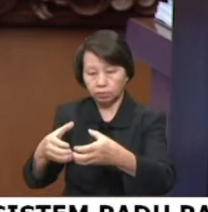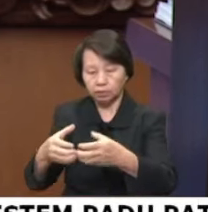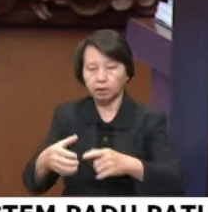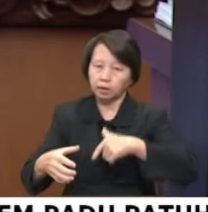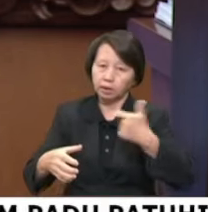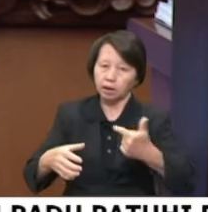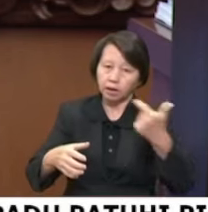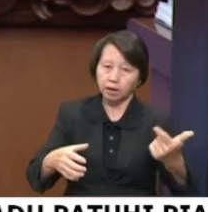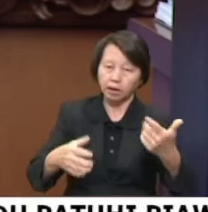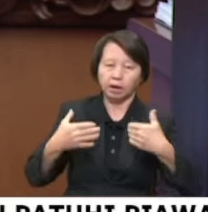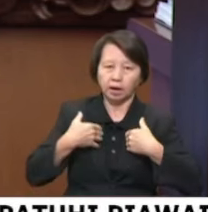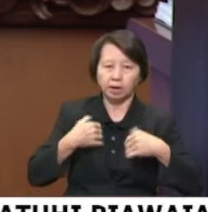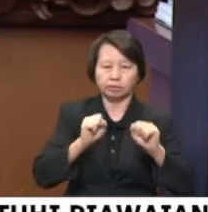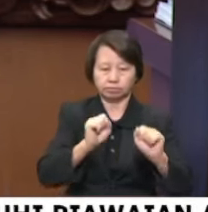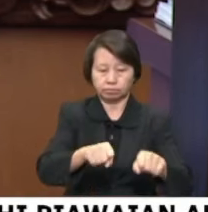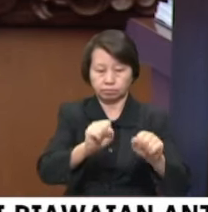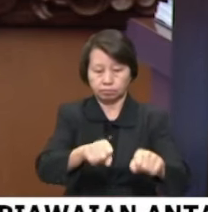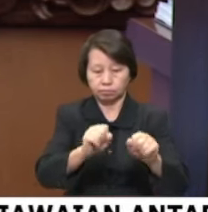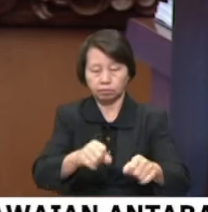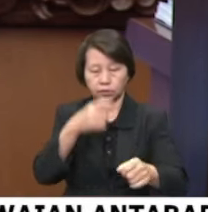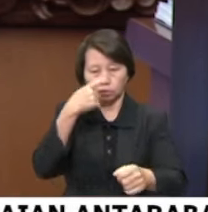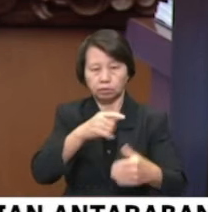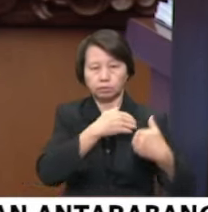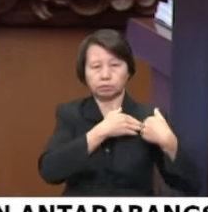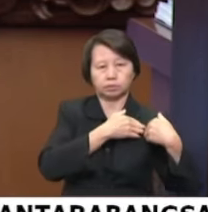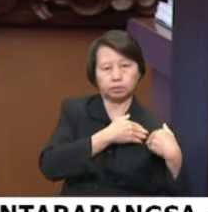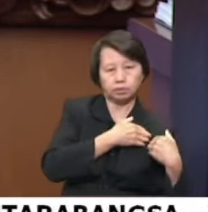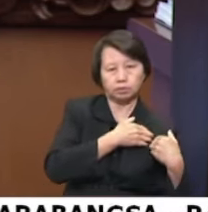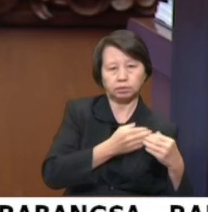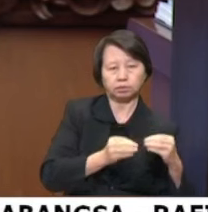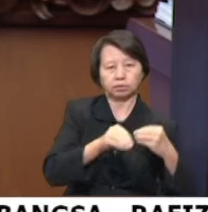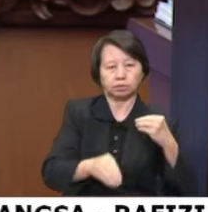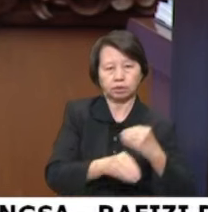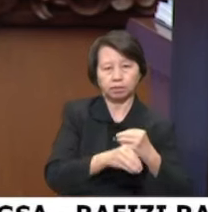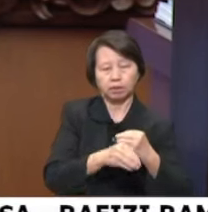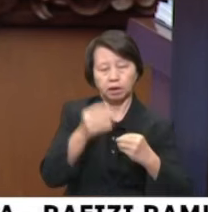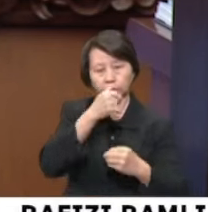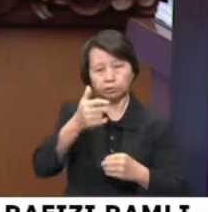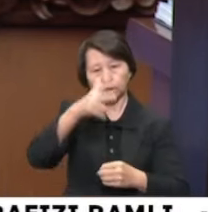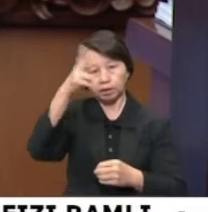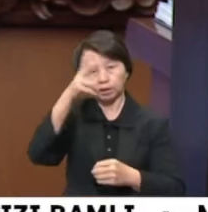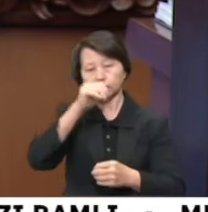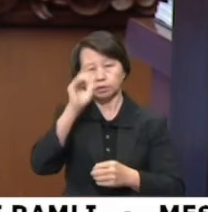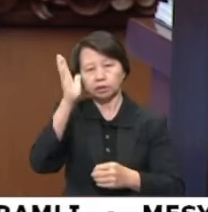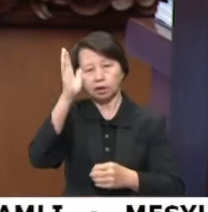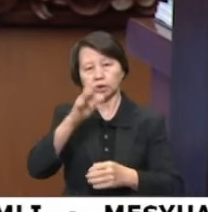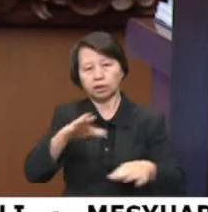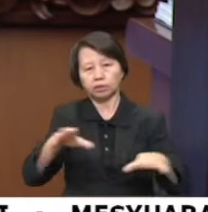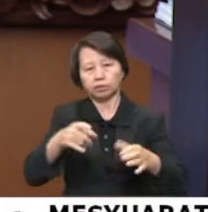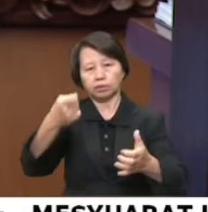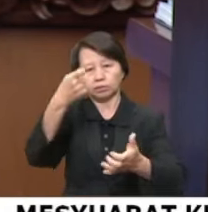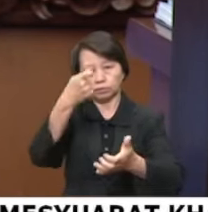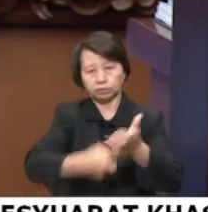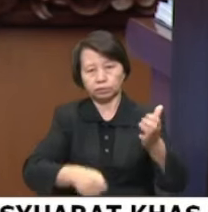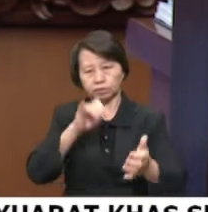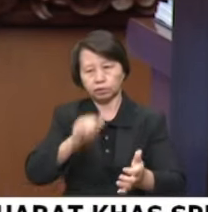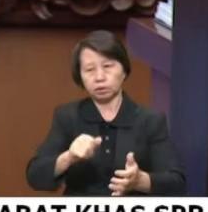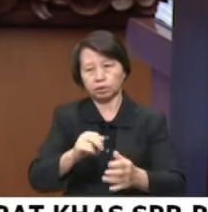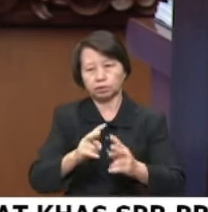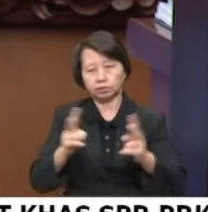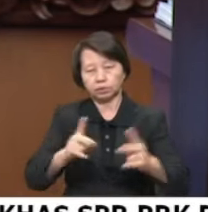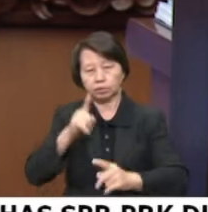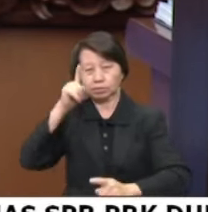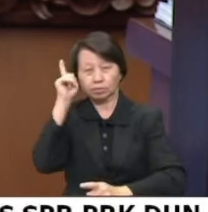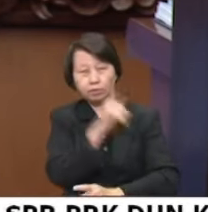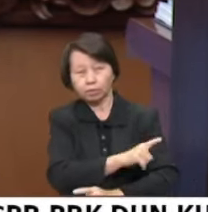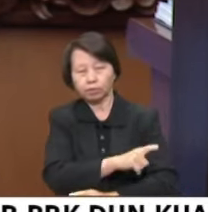selebihnya dijangka mempunyai keupayaan untuk menanggung beban tambahan tersebut kerana kerajaan tidak akan membuat percukaian yang terlalu